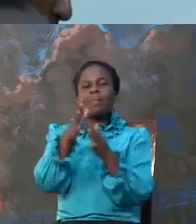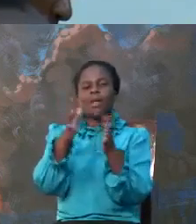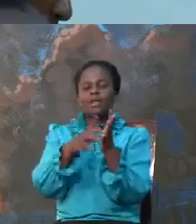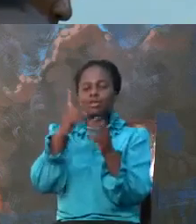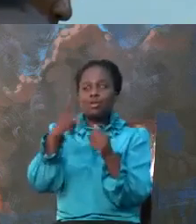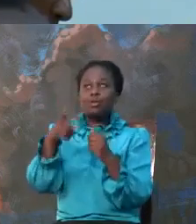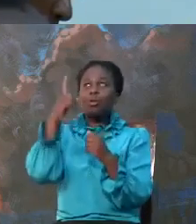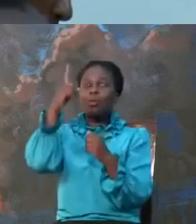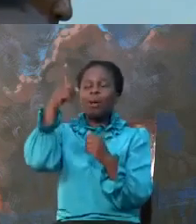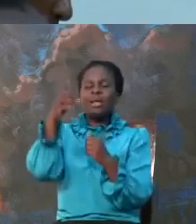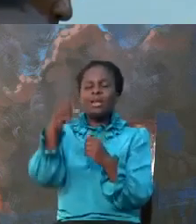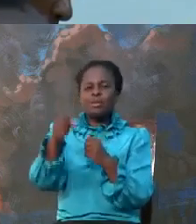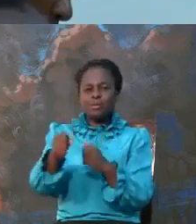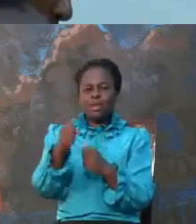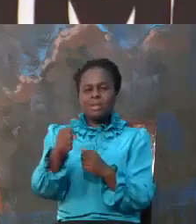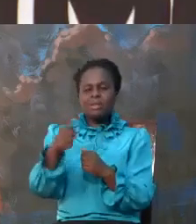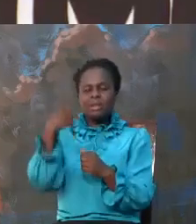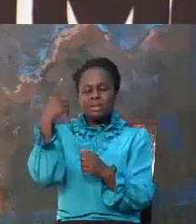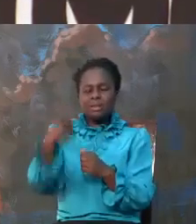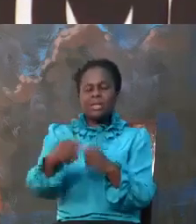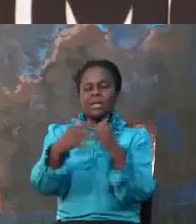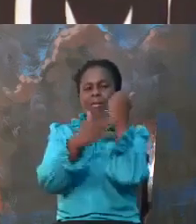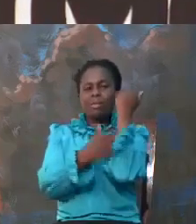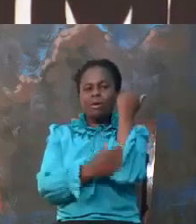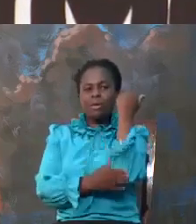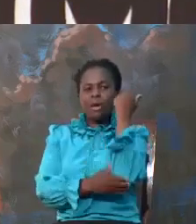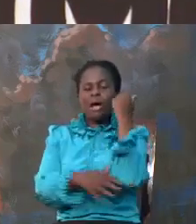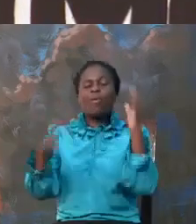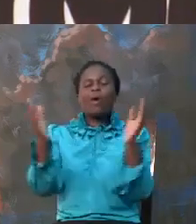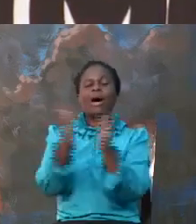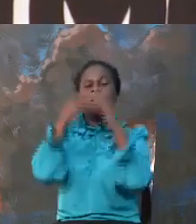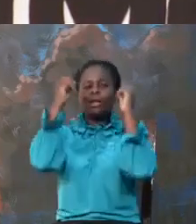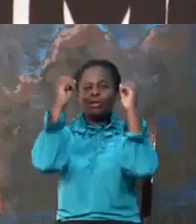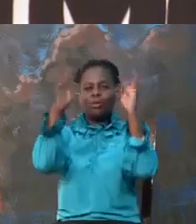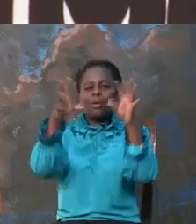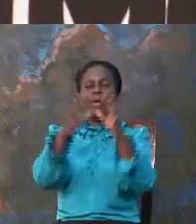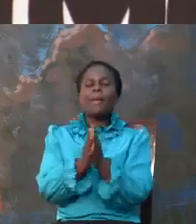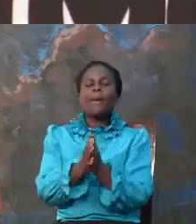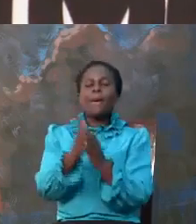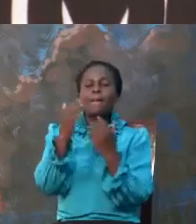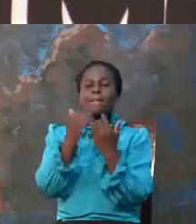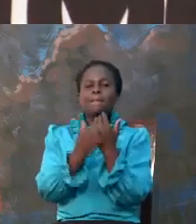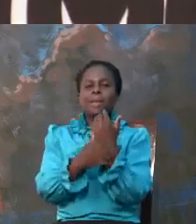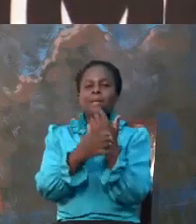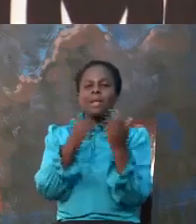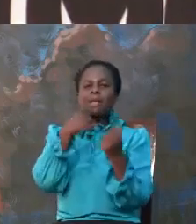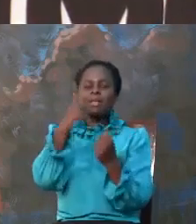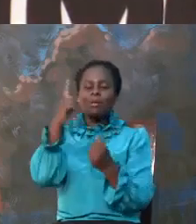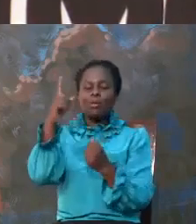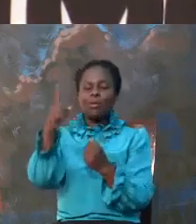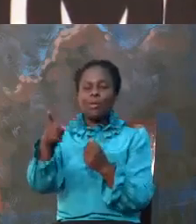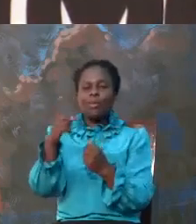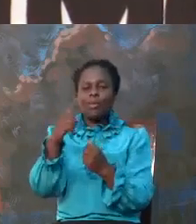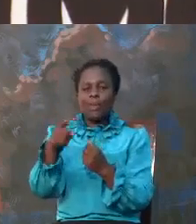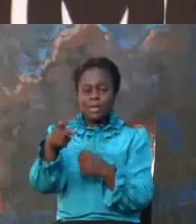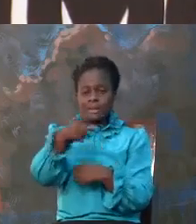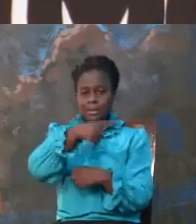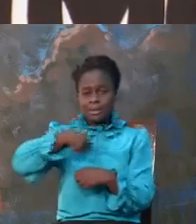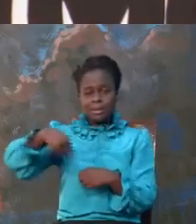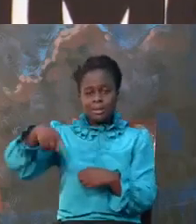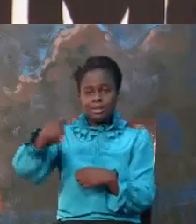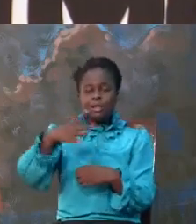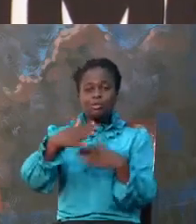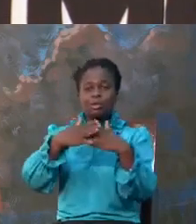pale, tuyashike sana maungamo. Haleluya. Biblia inasema kwa kuwa yuko pale, tuna fursa